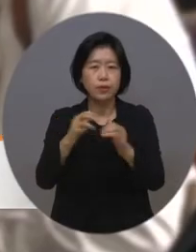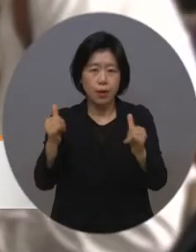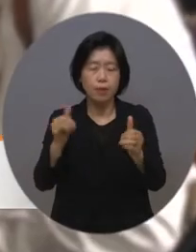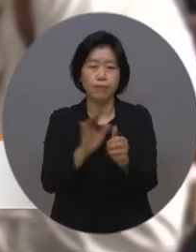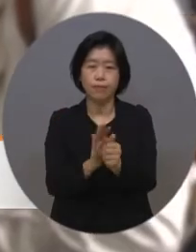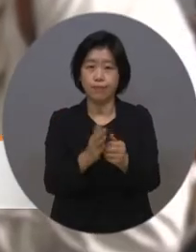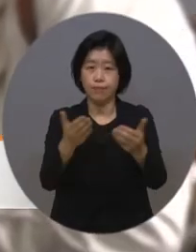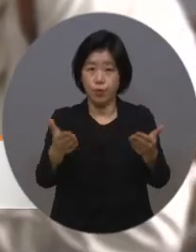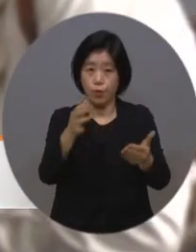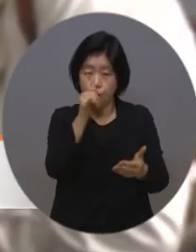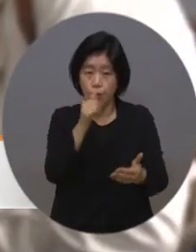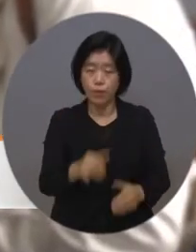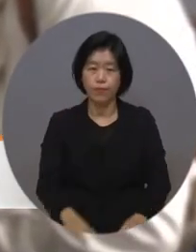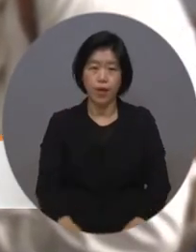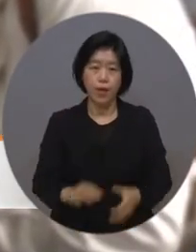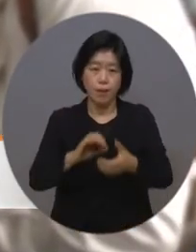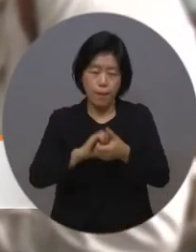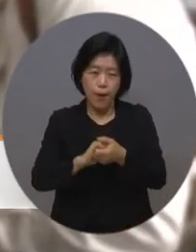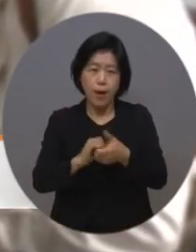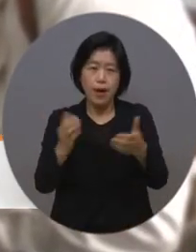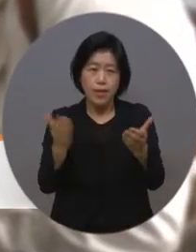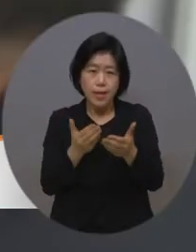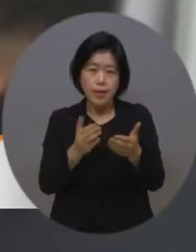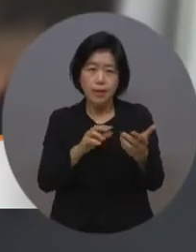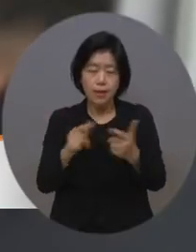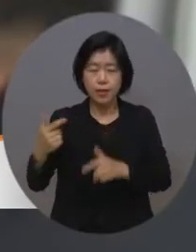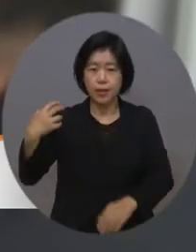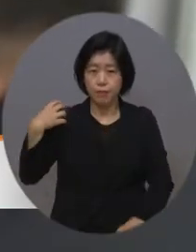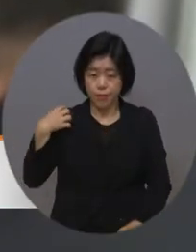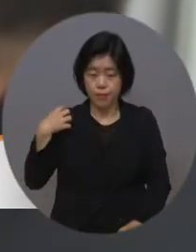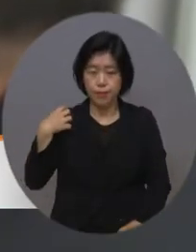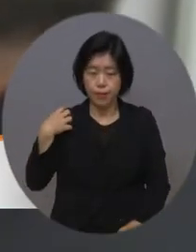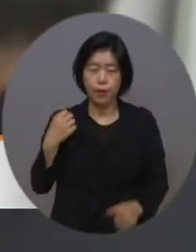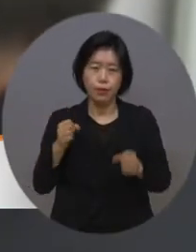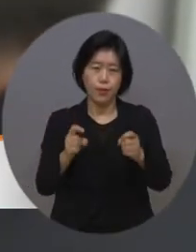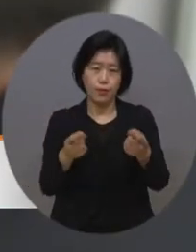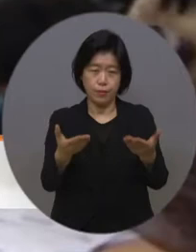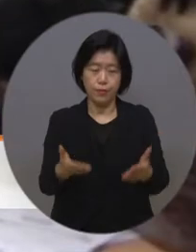향상과 정규직 취업 가능성을 높이기 위한 기회를 제공할